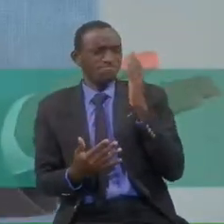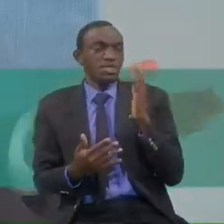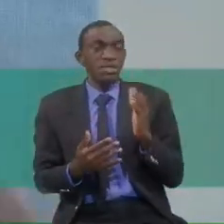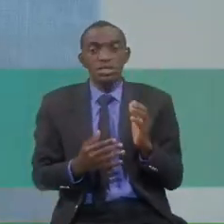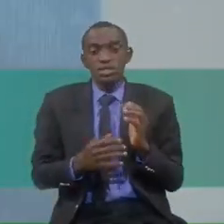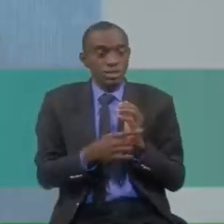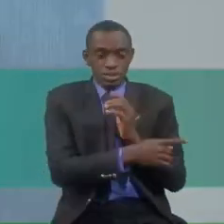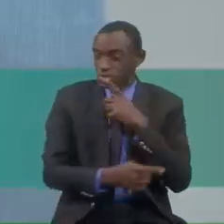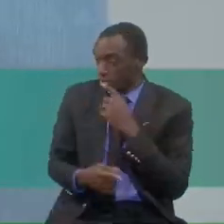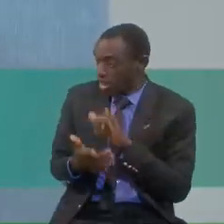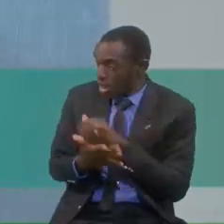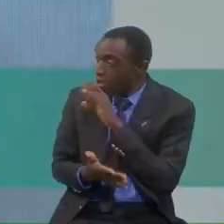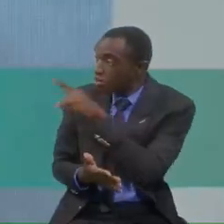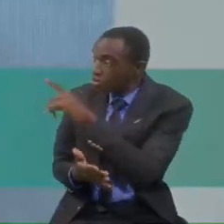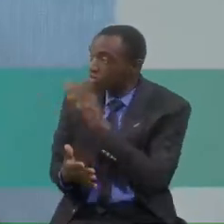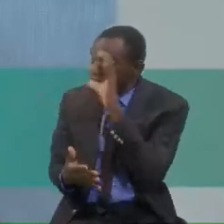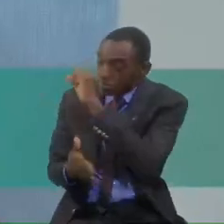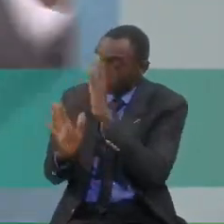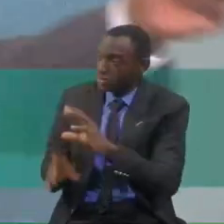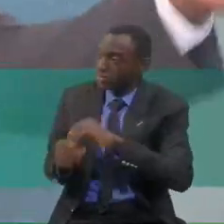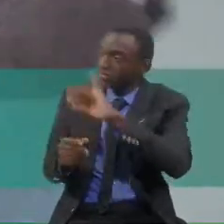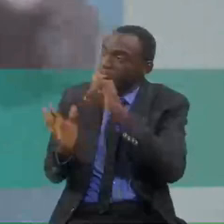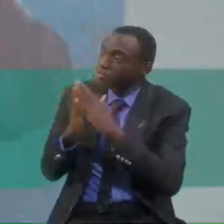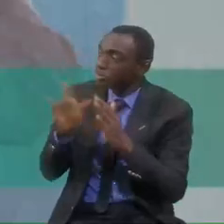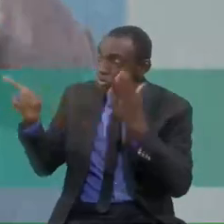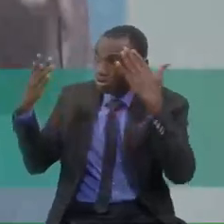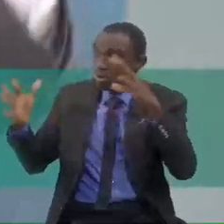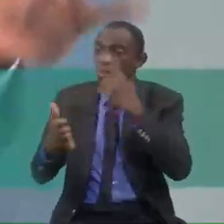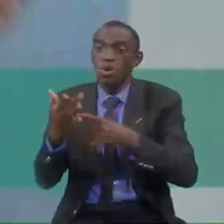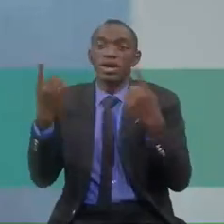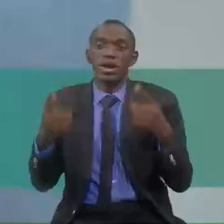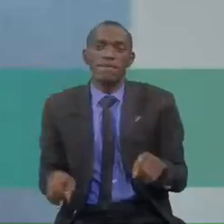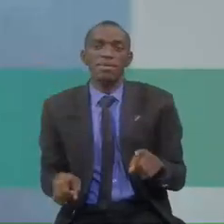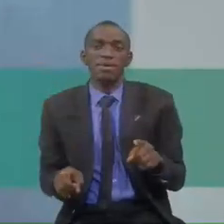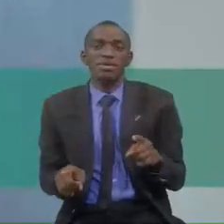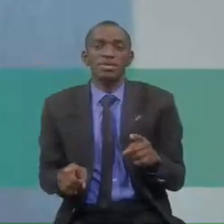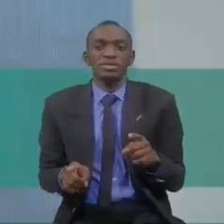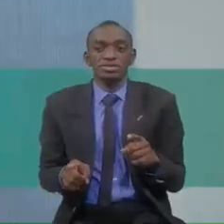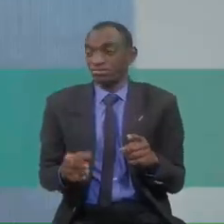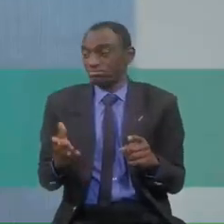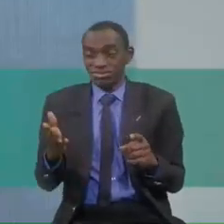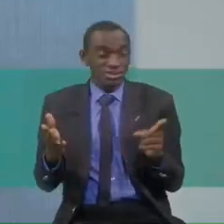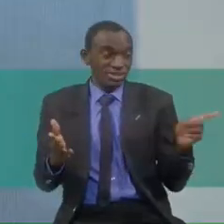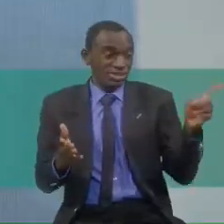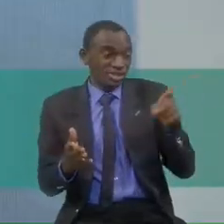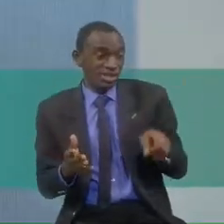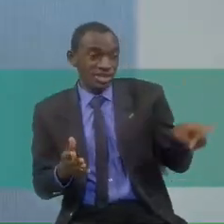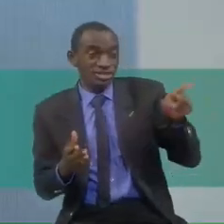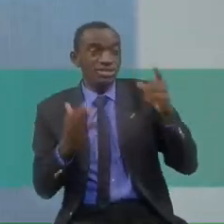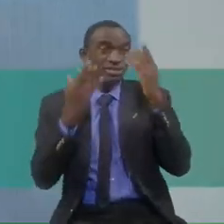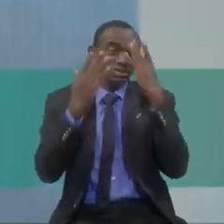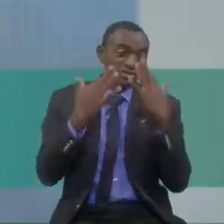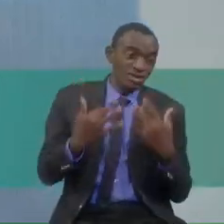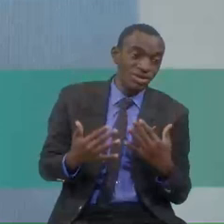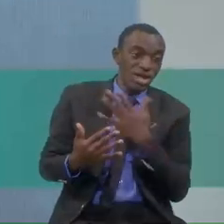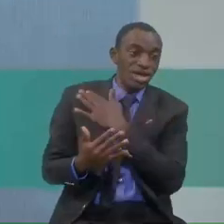à Jérusalem? Ne savez-vous pas ce qui s'est passé? Nous sommes attristés, nous sommes chagrinés. Lorsque